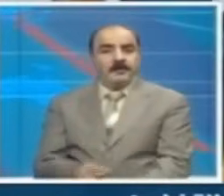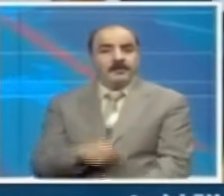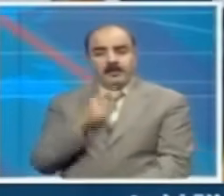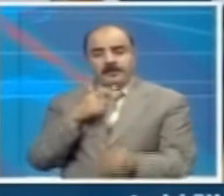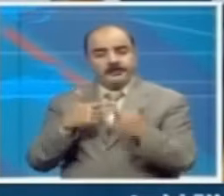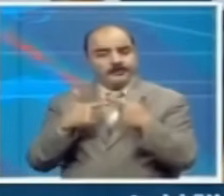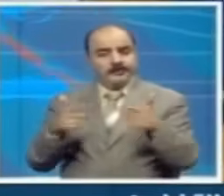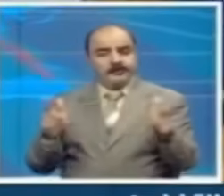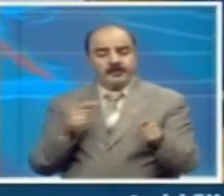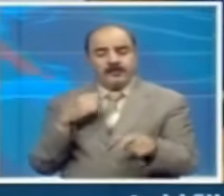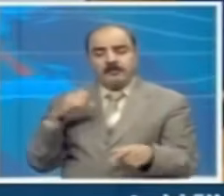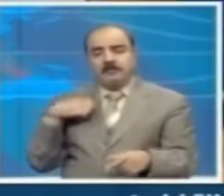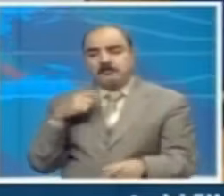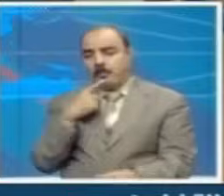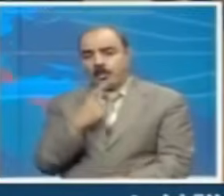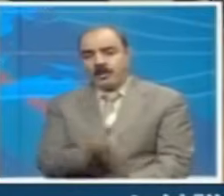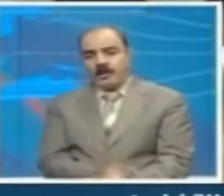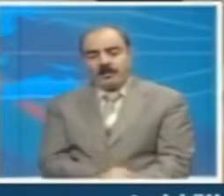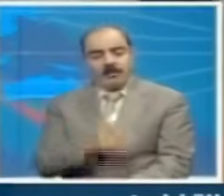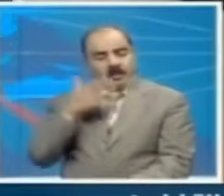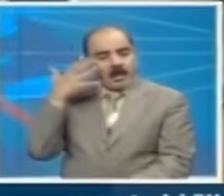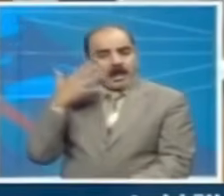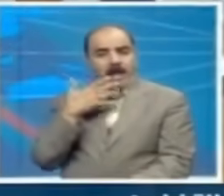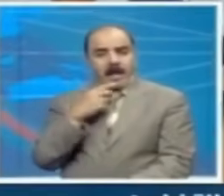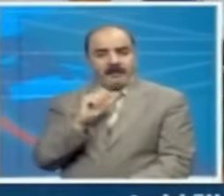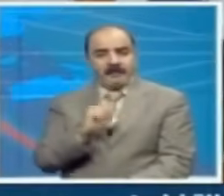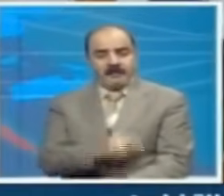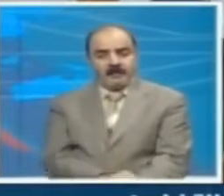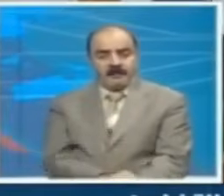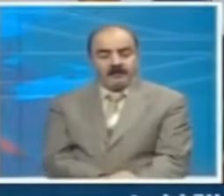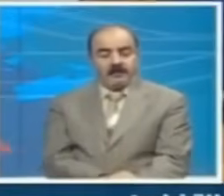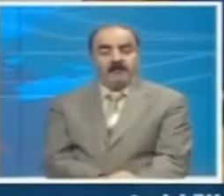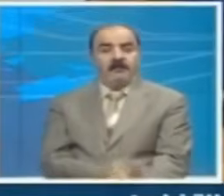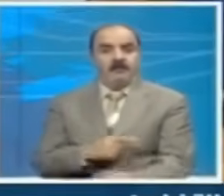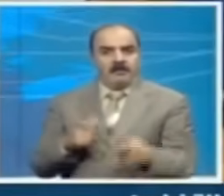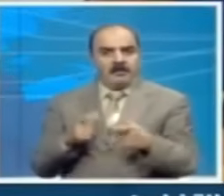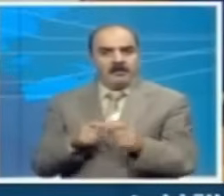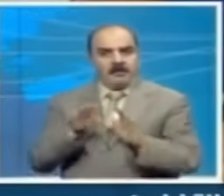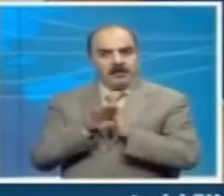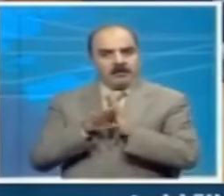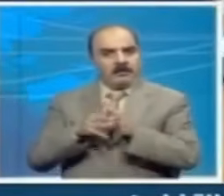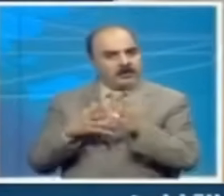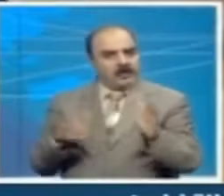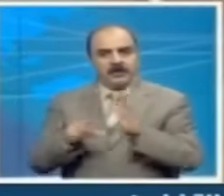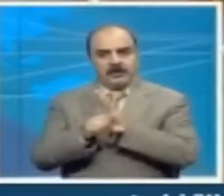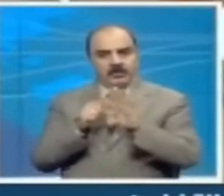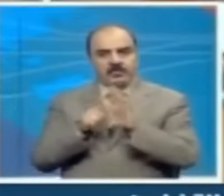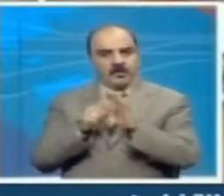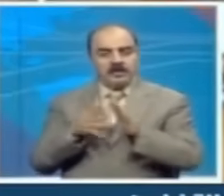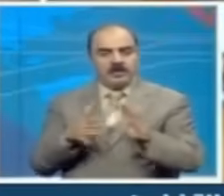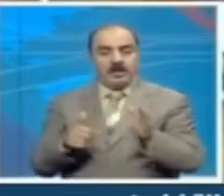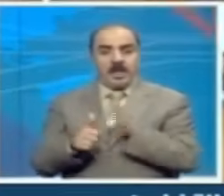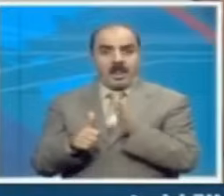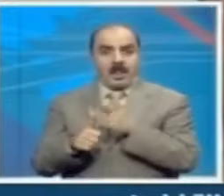الرسمي باسم رئاسة الجمهورية المستشار أحمد فهمي أن الاجتماع تناول عددا من الموضوعات، على